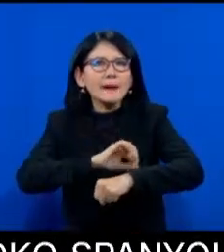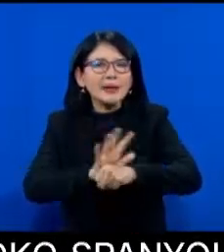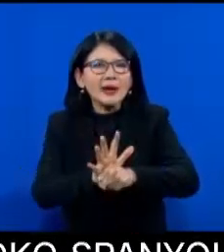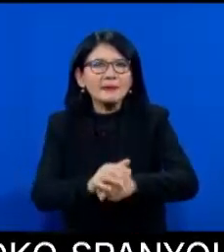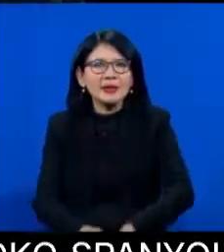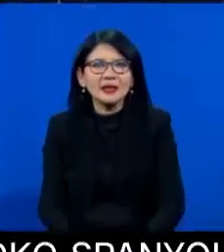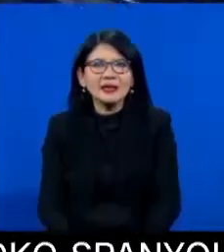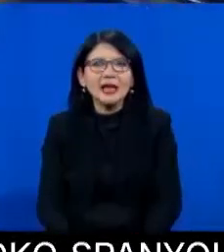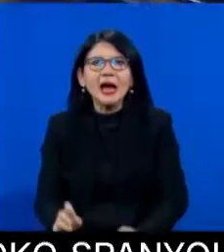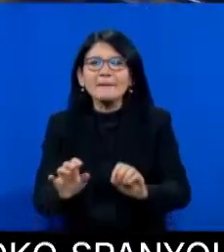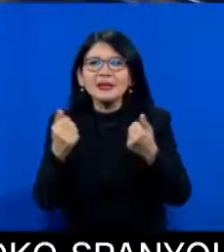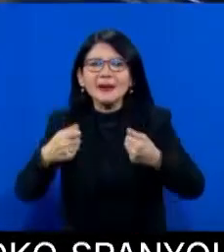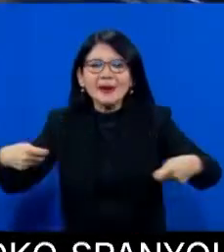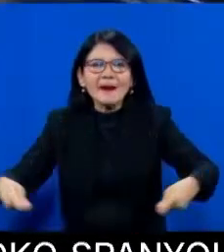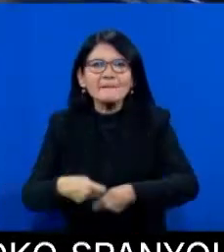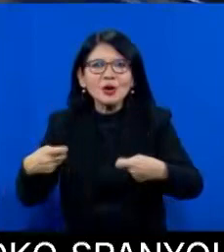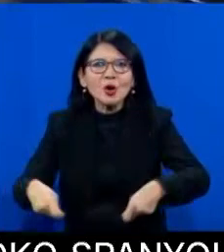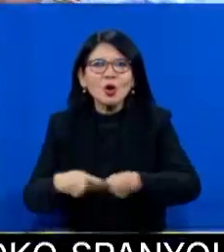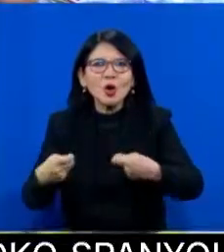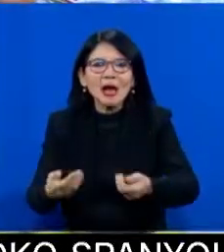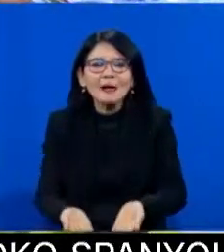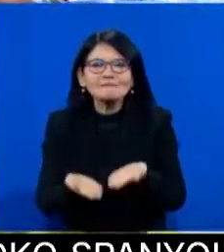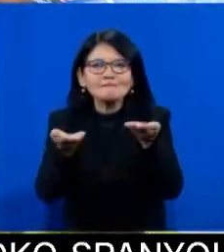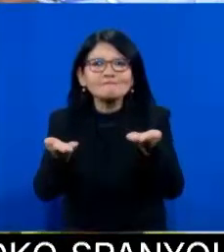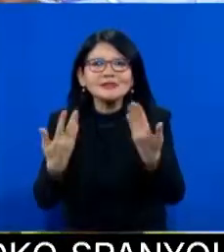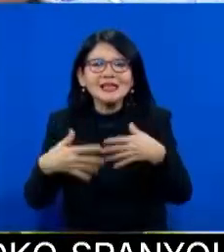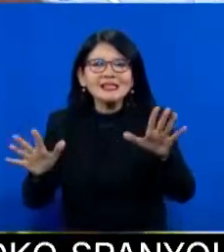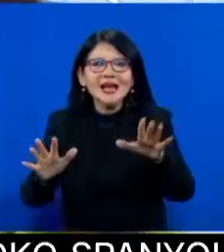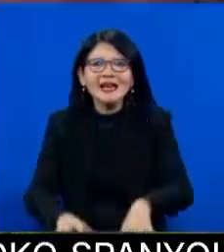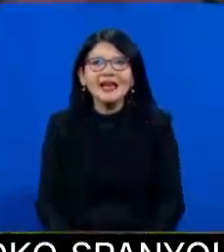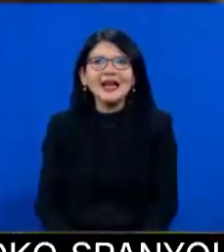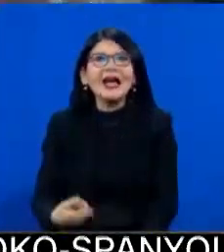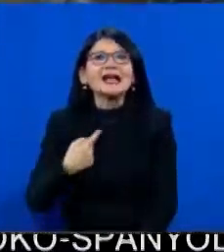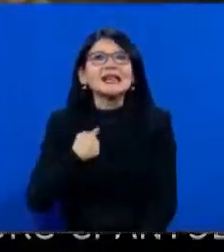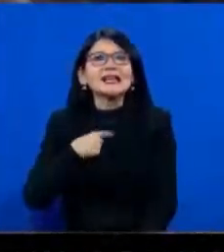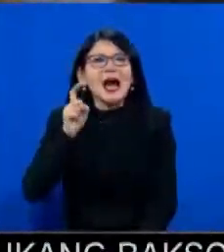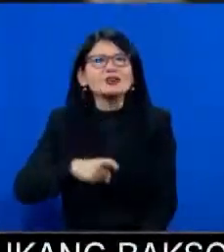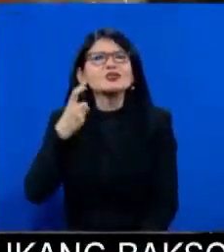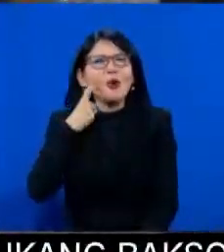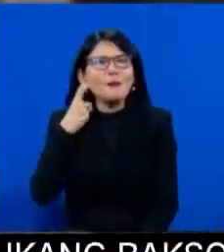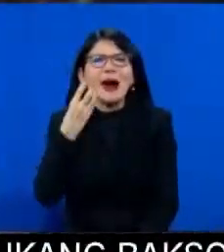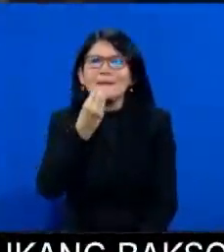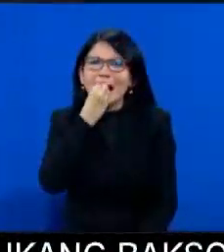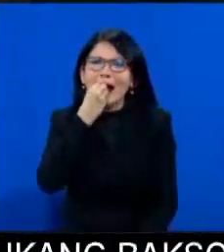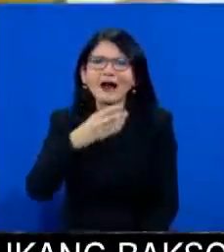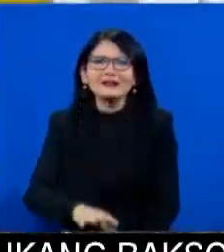Menyiapkan, mengolah hingga menyajikan sudah selesai saya lakukan. Tidak lengkap nih kalau saya tidak ikut mencicipi.